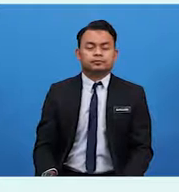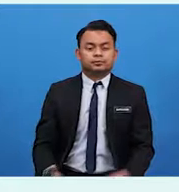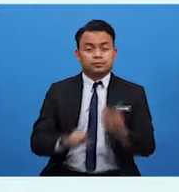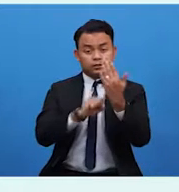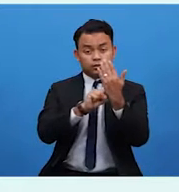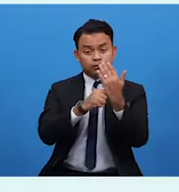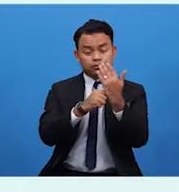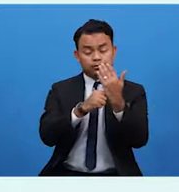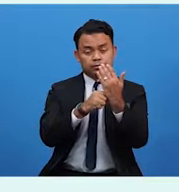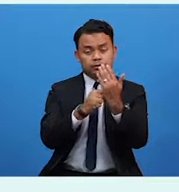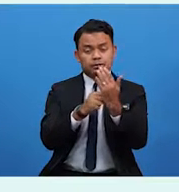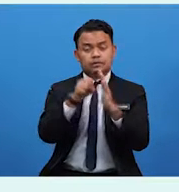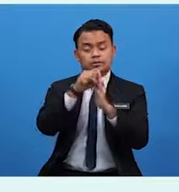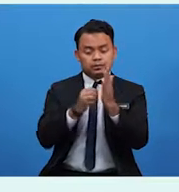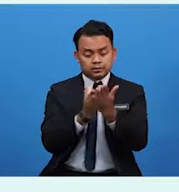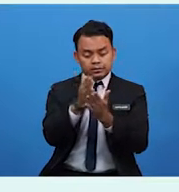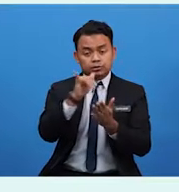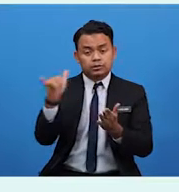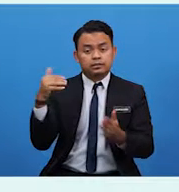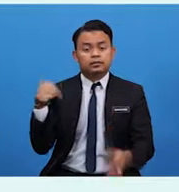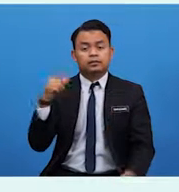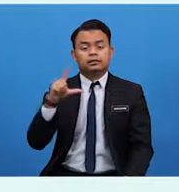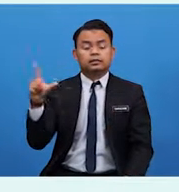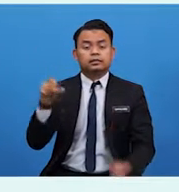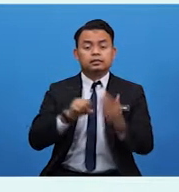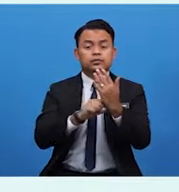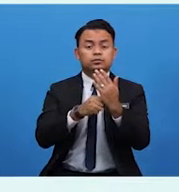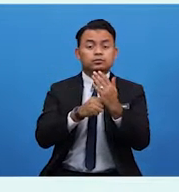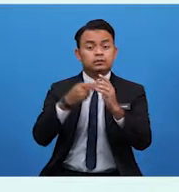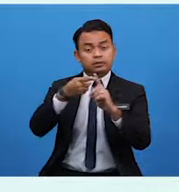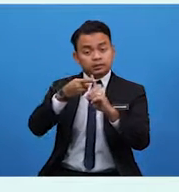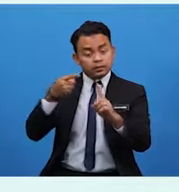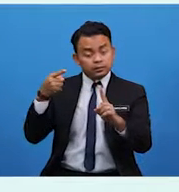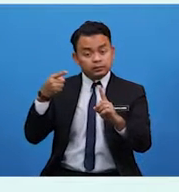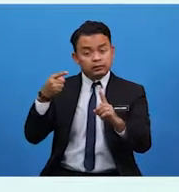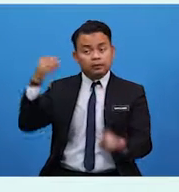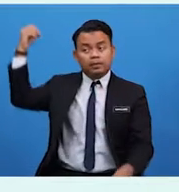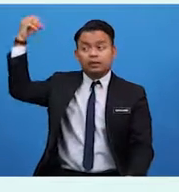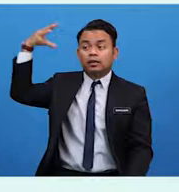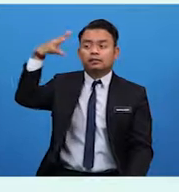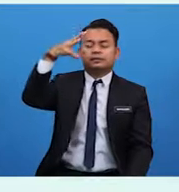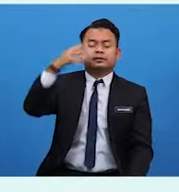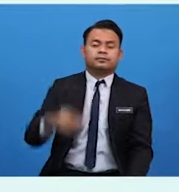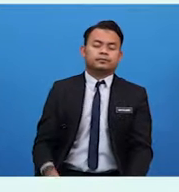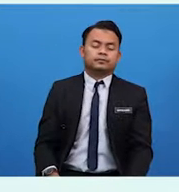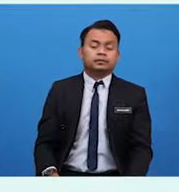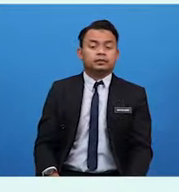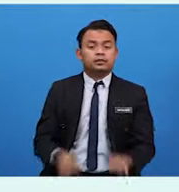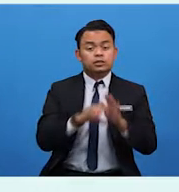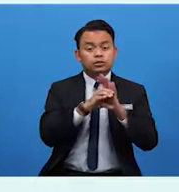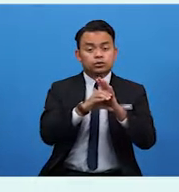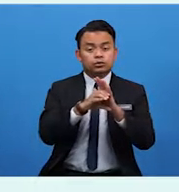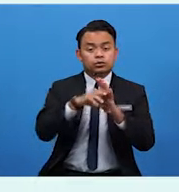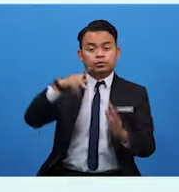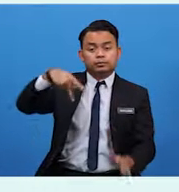Sumber seterusnya adalah sumber yang berpunca daripada matahari. Contohnya panel solar yang